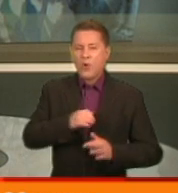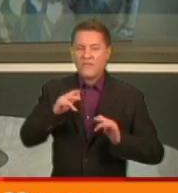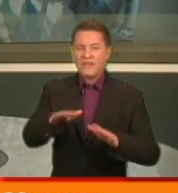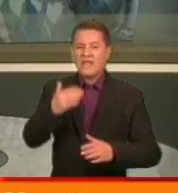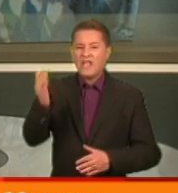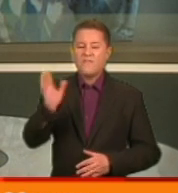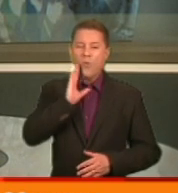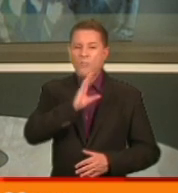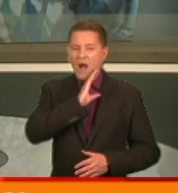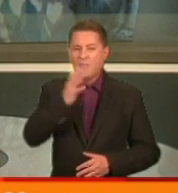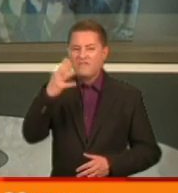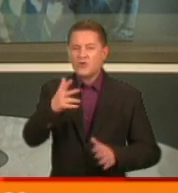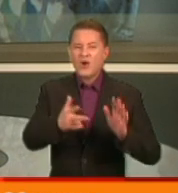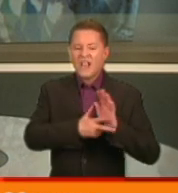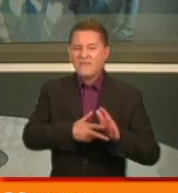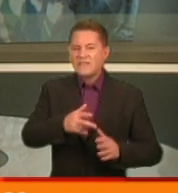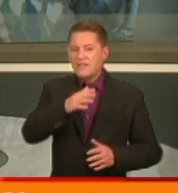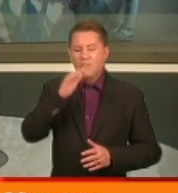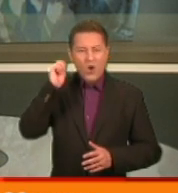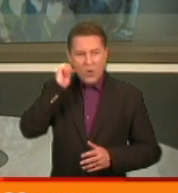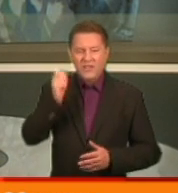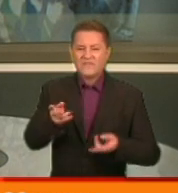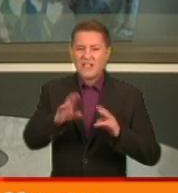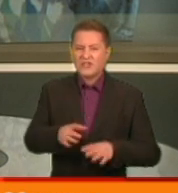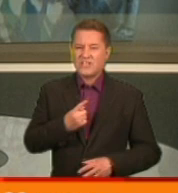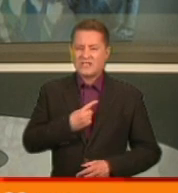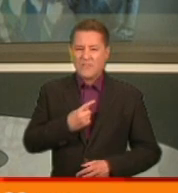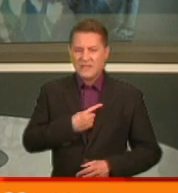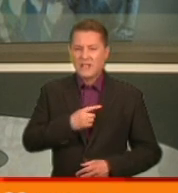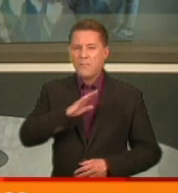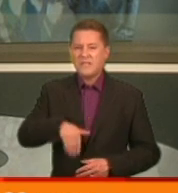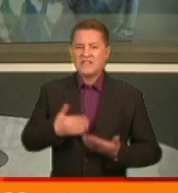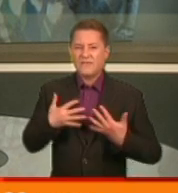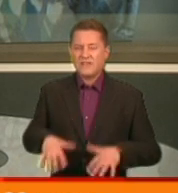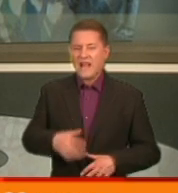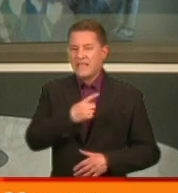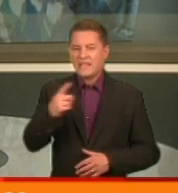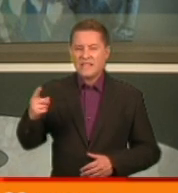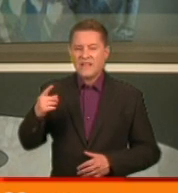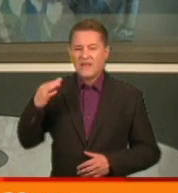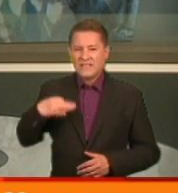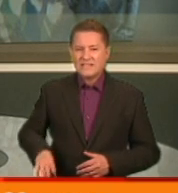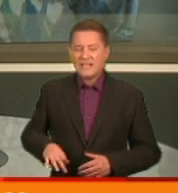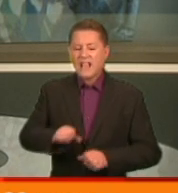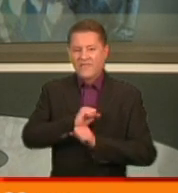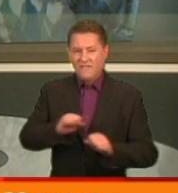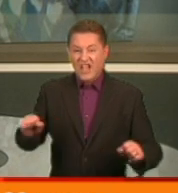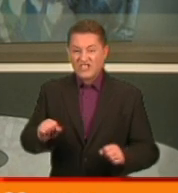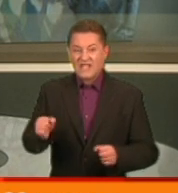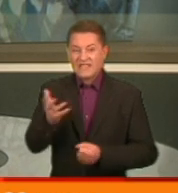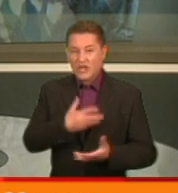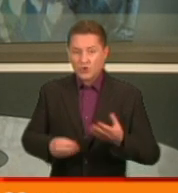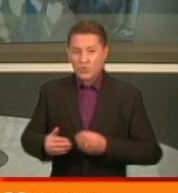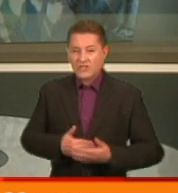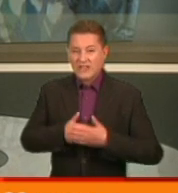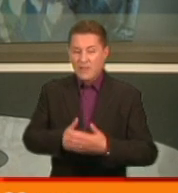в 48 залишилася сама-самісінька і після втрати єдиного сина наважилася на штучне запліднення. І хоча тепер у